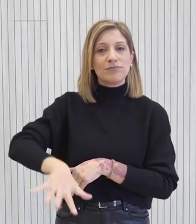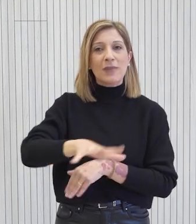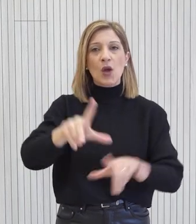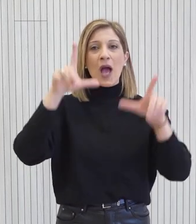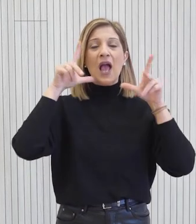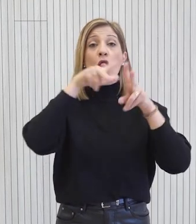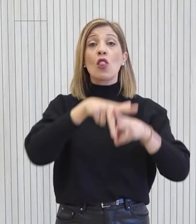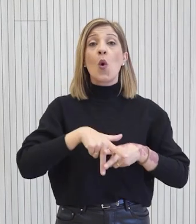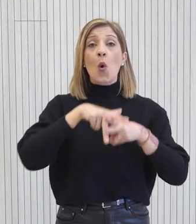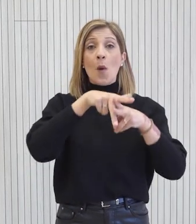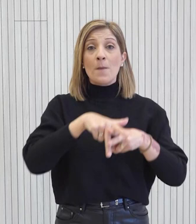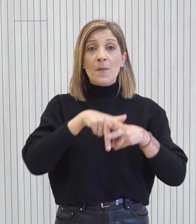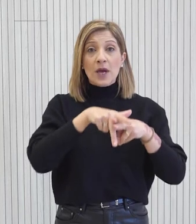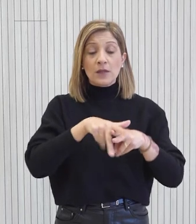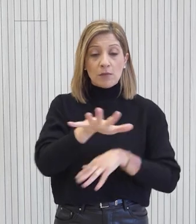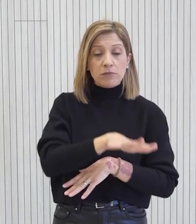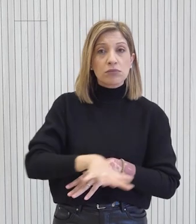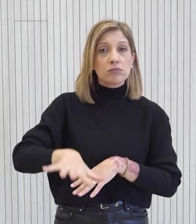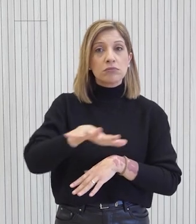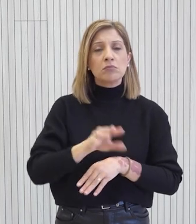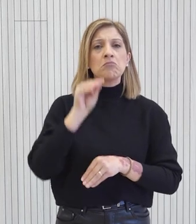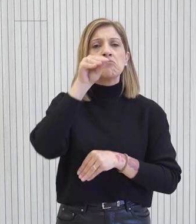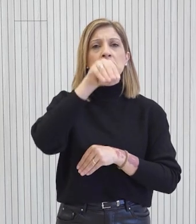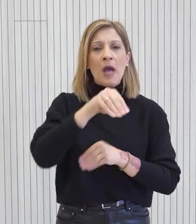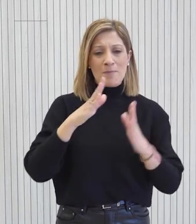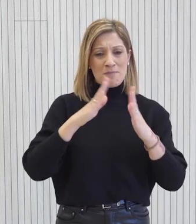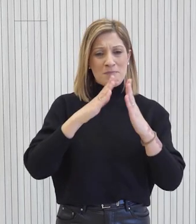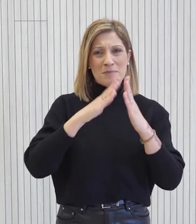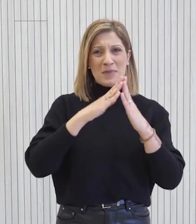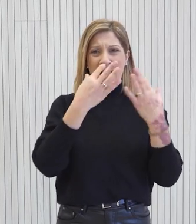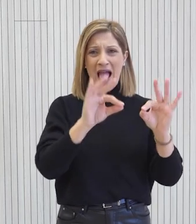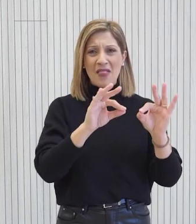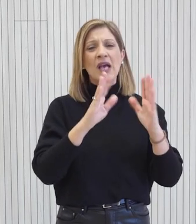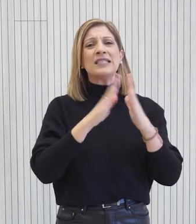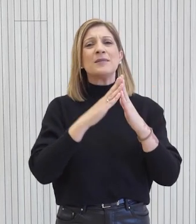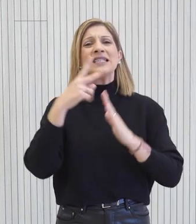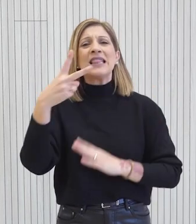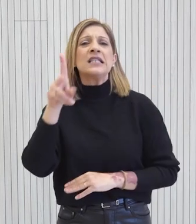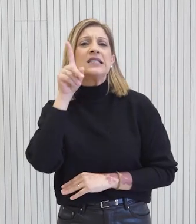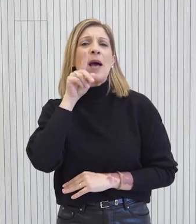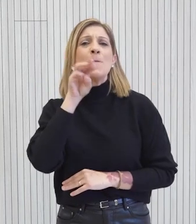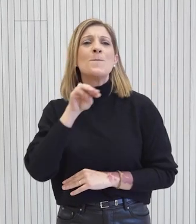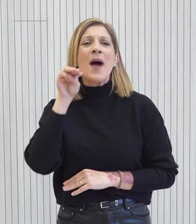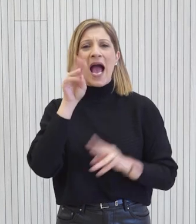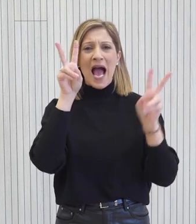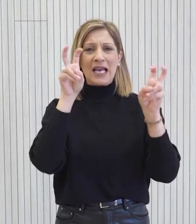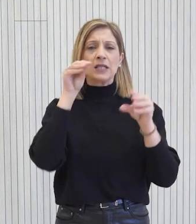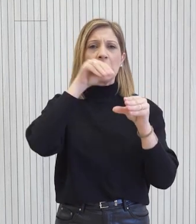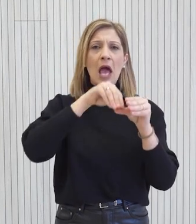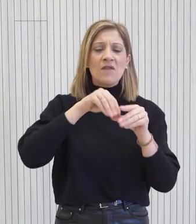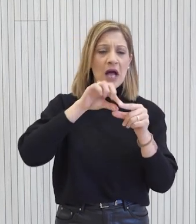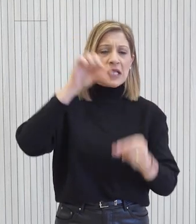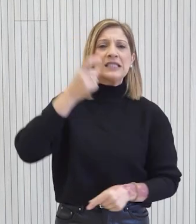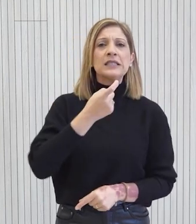Δομετίου, ενώ μικρό κλιμάκιο του εγκατέστησε σε ακατοίκητη κατοικία γνωστή ως σπίτι της Μαρίας, μεταλλικό ιστό επί του